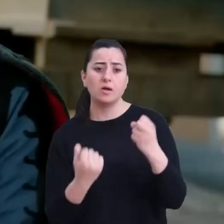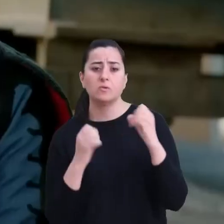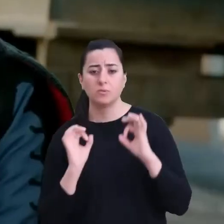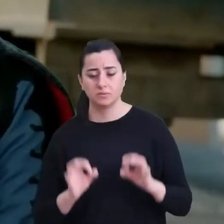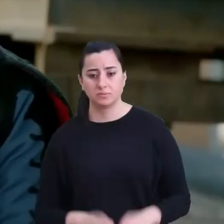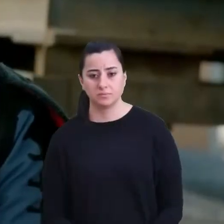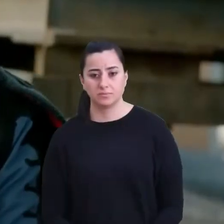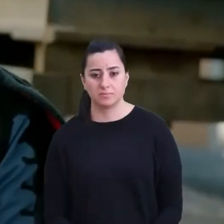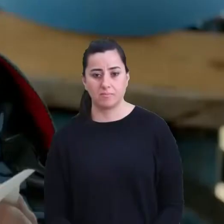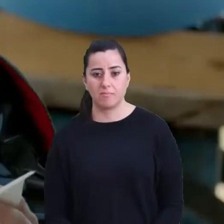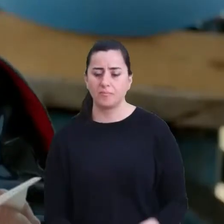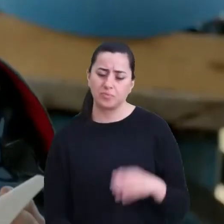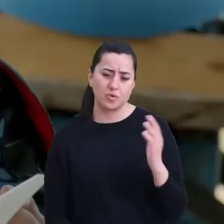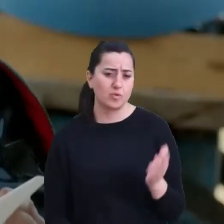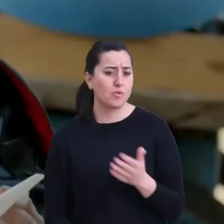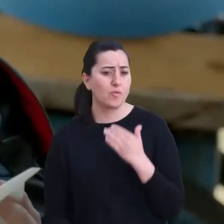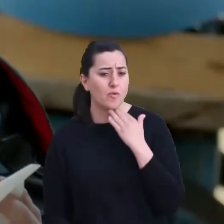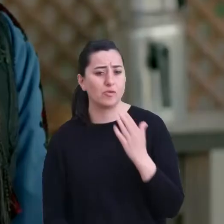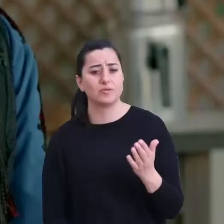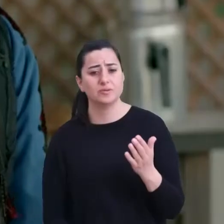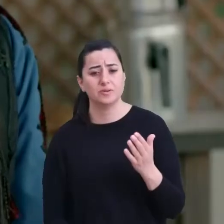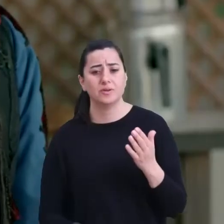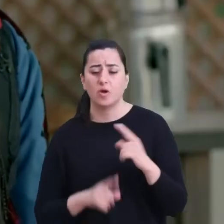altında. Olamaz.